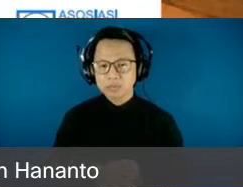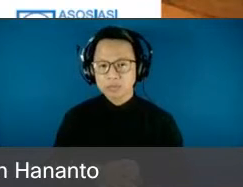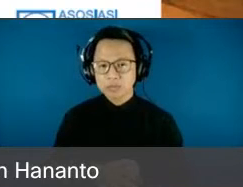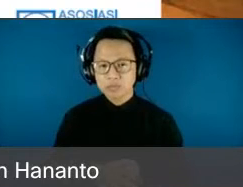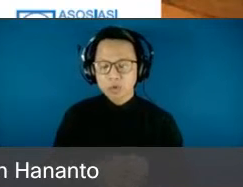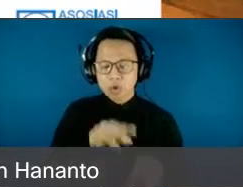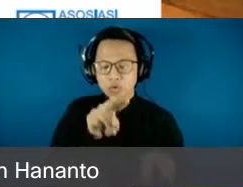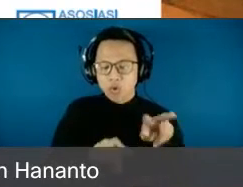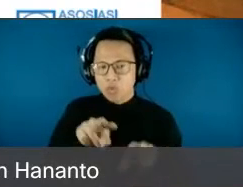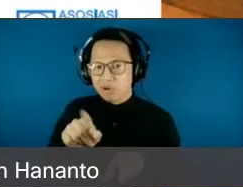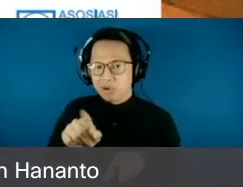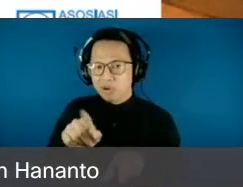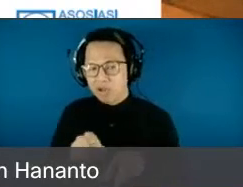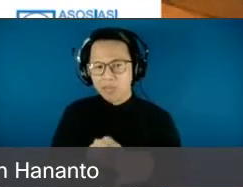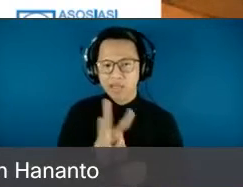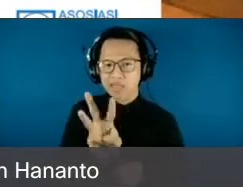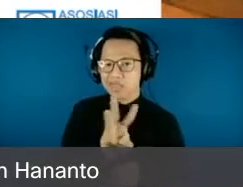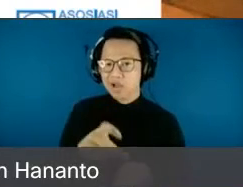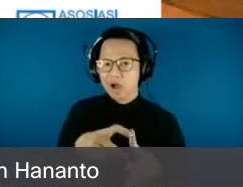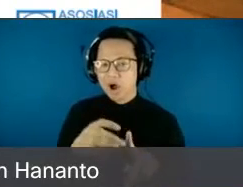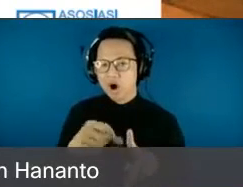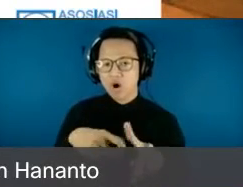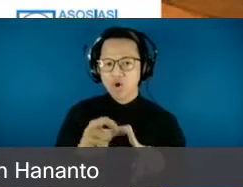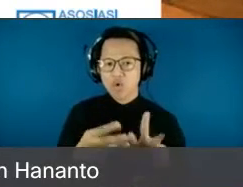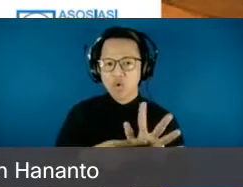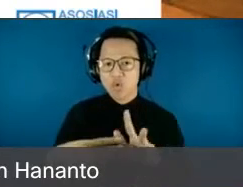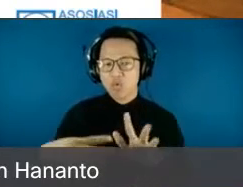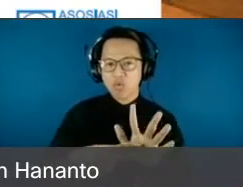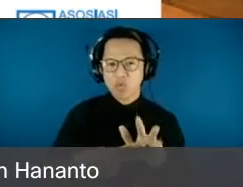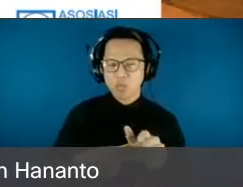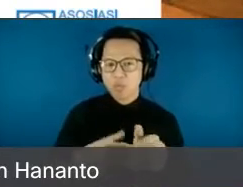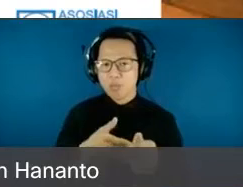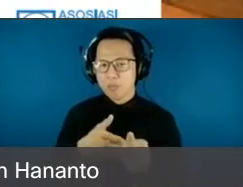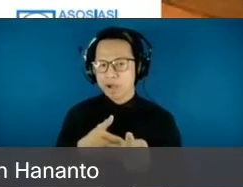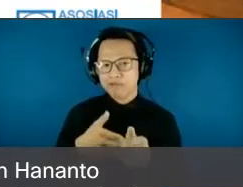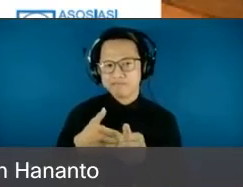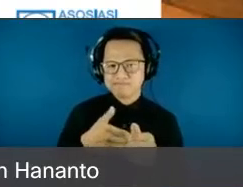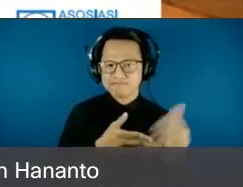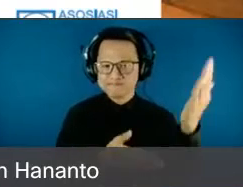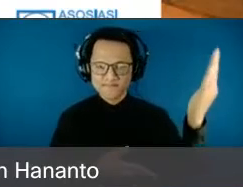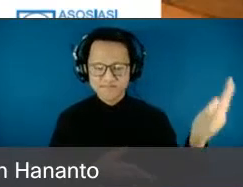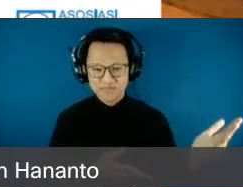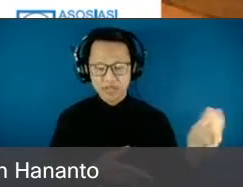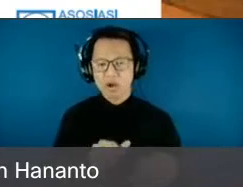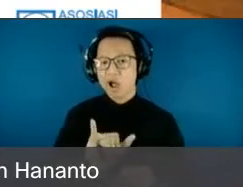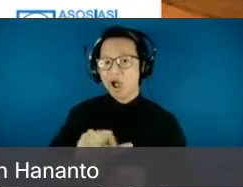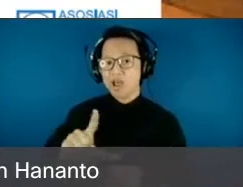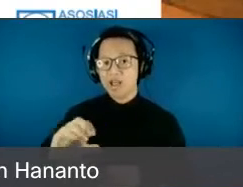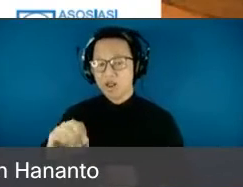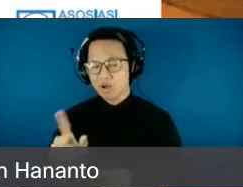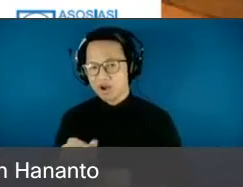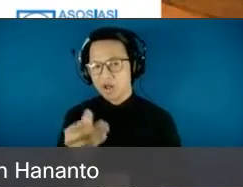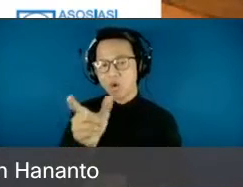tiga dokumen yang sudah ada di layar ini, yaitu Employing Person with Disability dari ILO dan